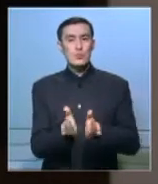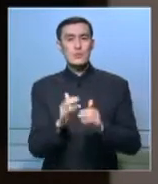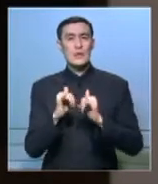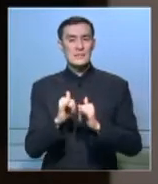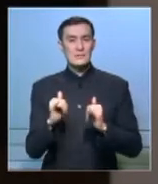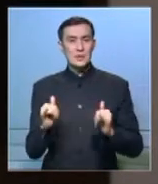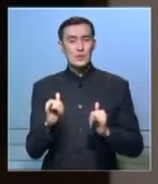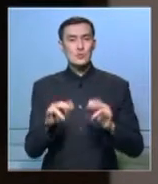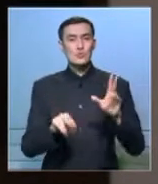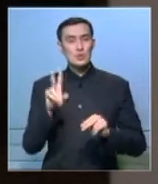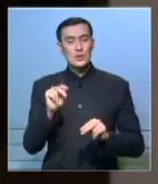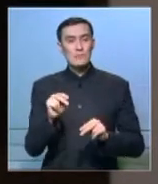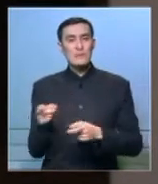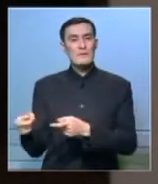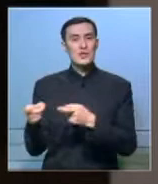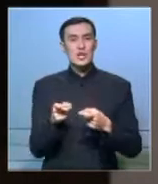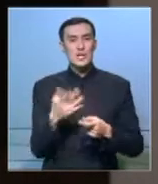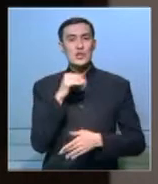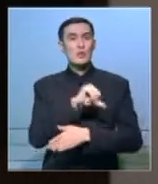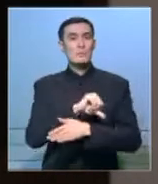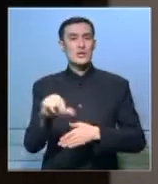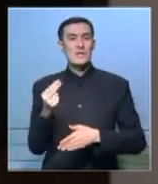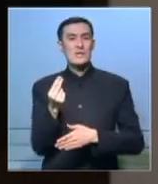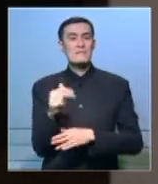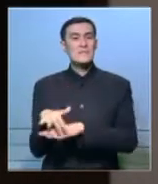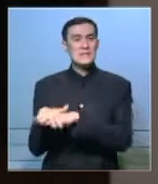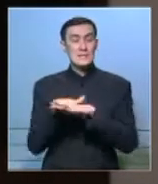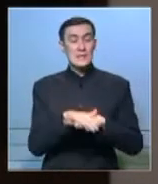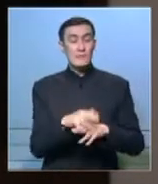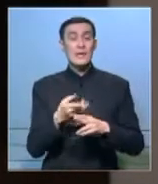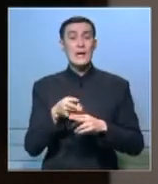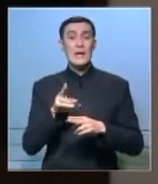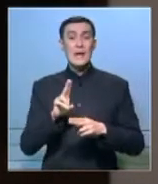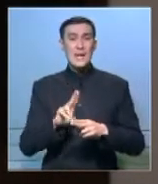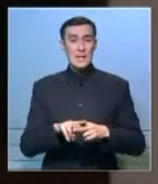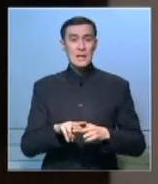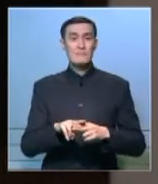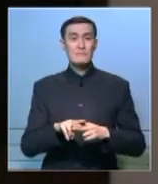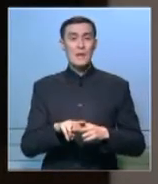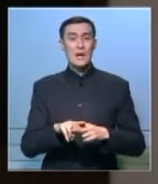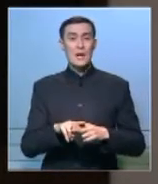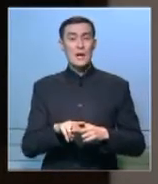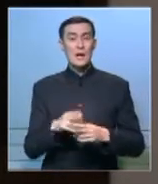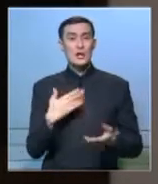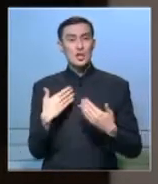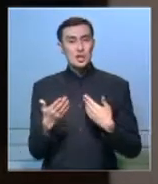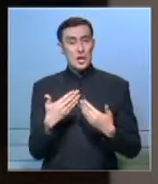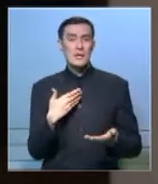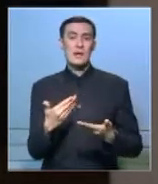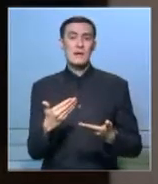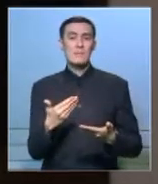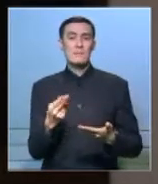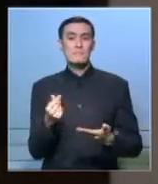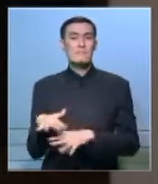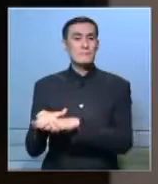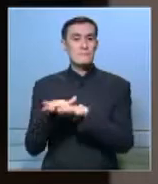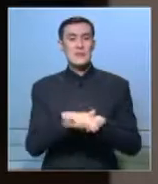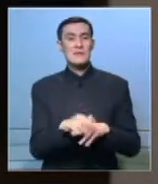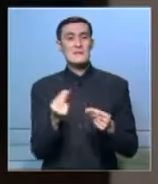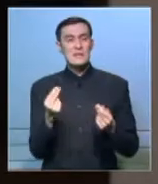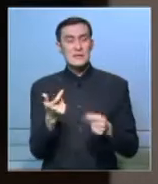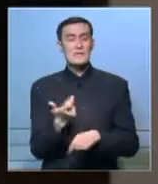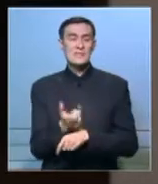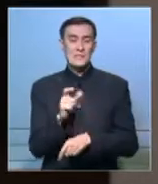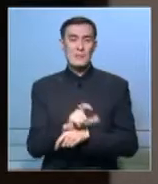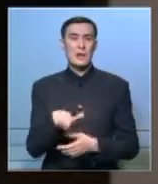учетом привлечения зарубежных инвестиций. Вот это в отношениях привлечения инвесторов